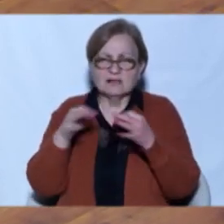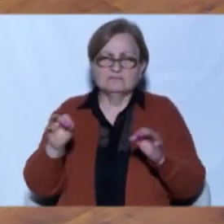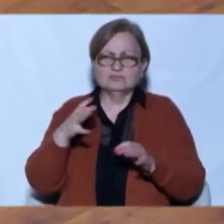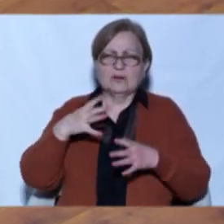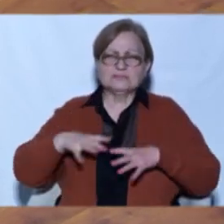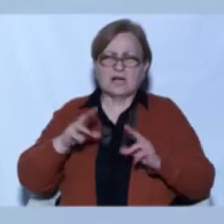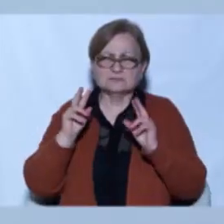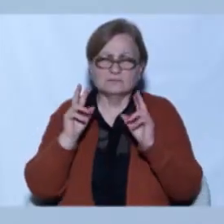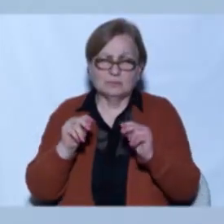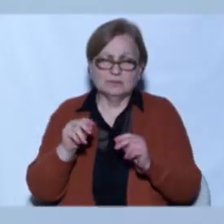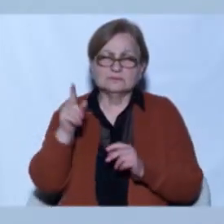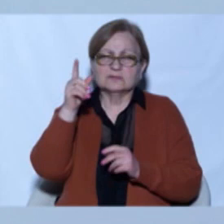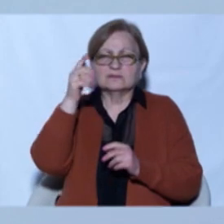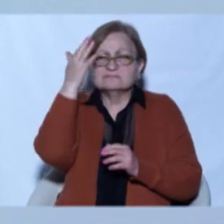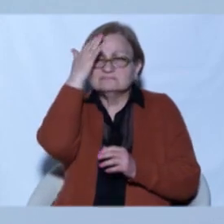ადამიანებისთვის.